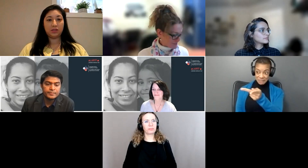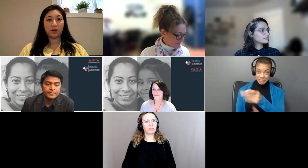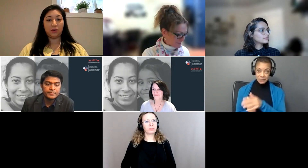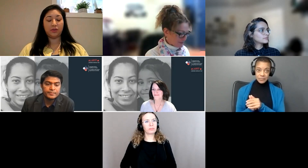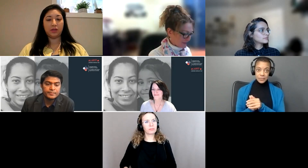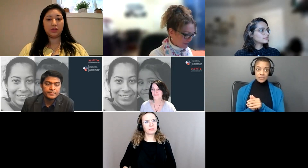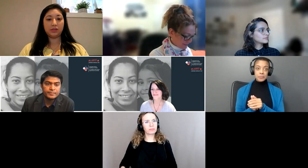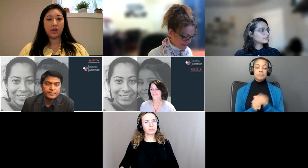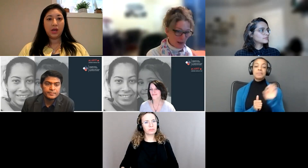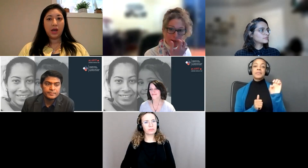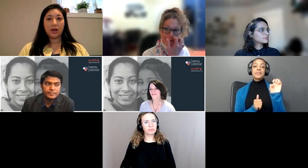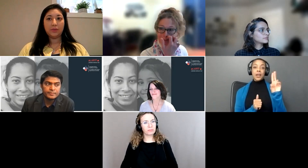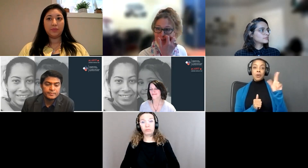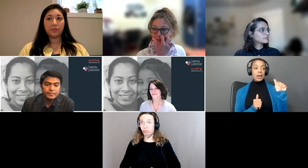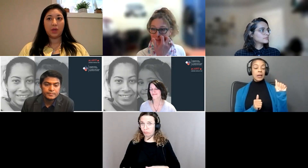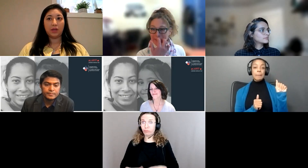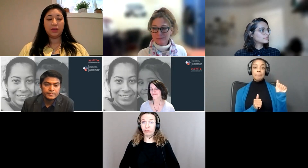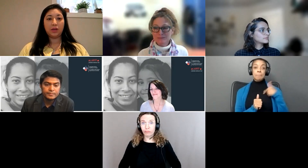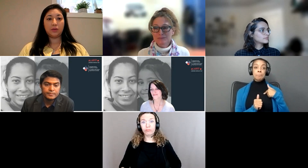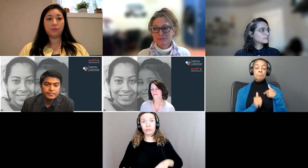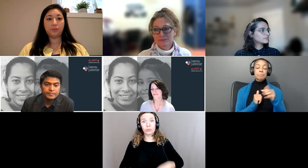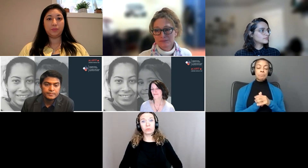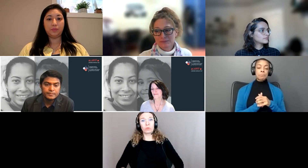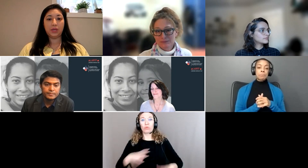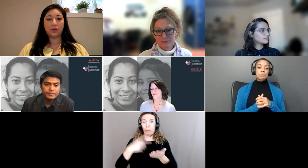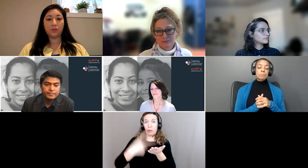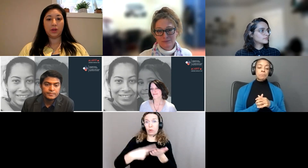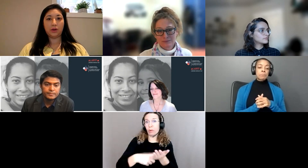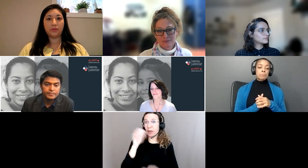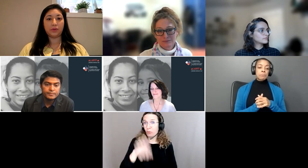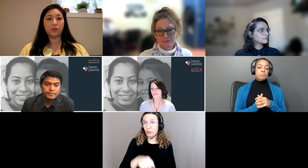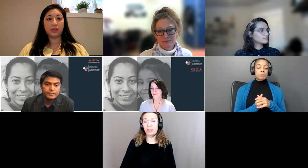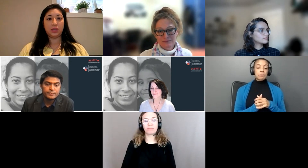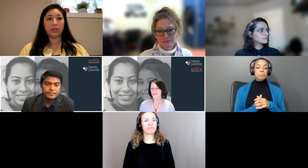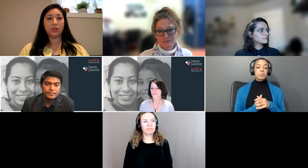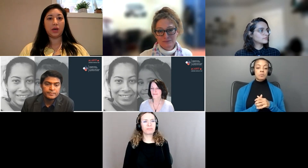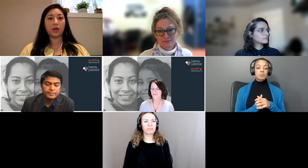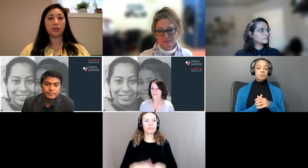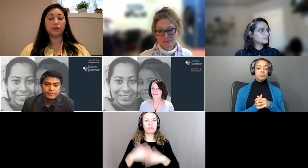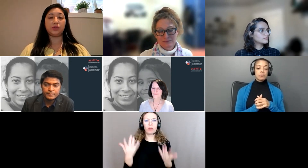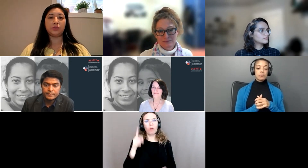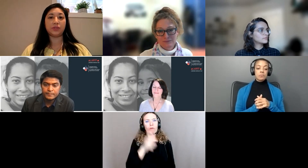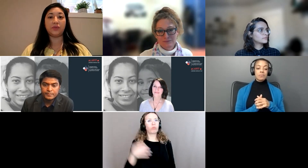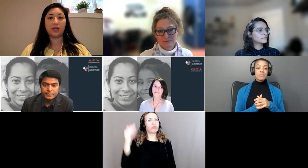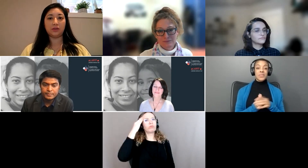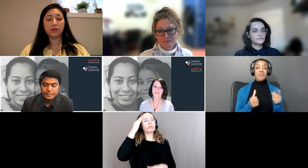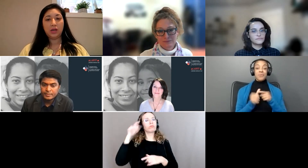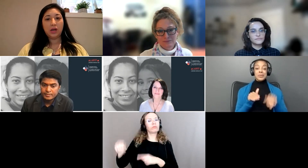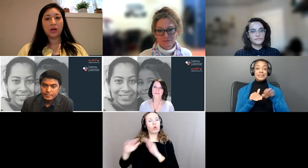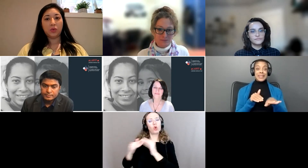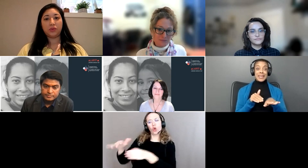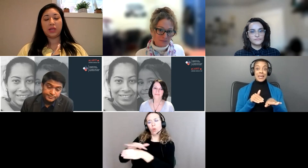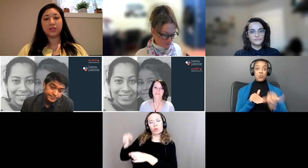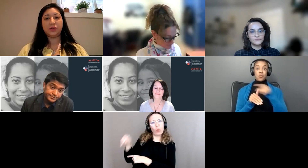Oui, je peux faire un commentaire sur ça, bien sûr. Je crois que d'être conscient de les communautés que nous servons,